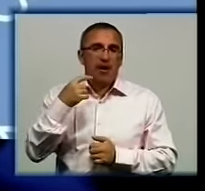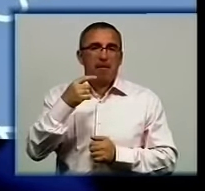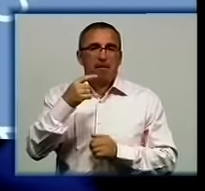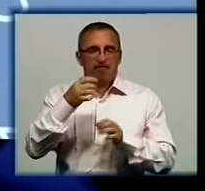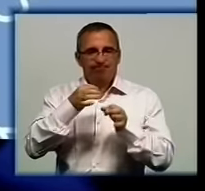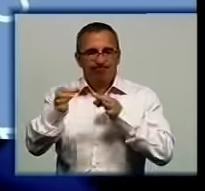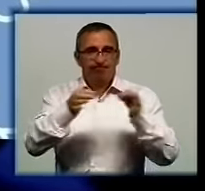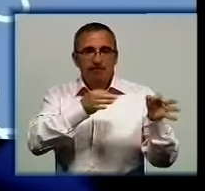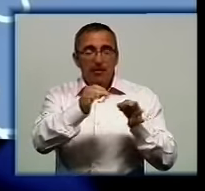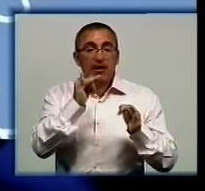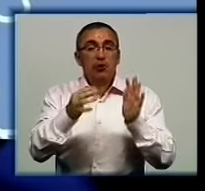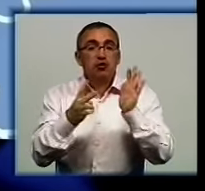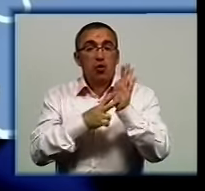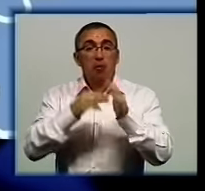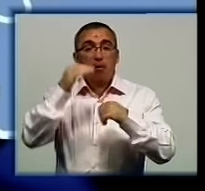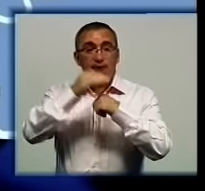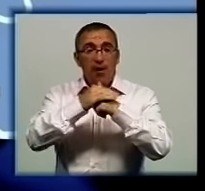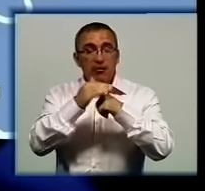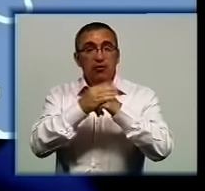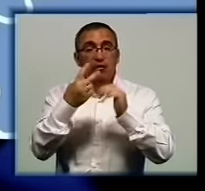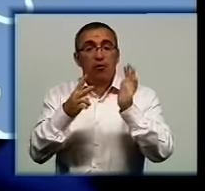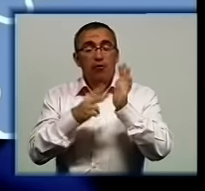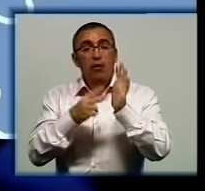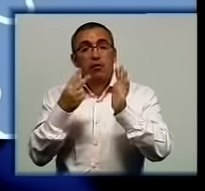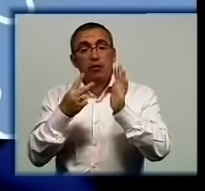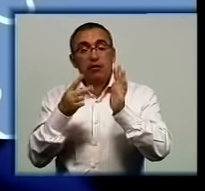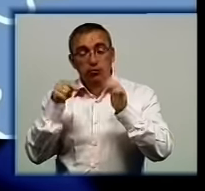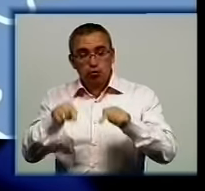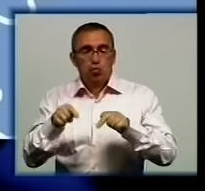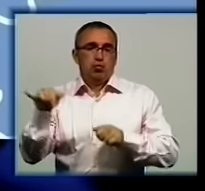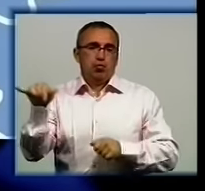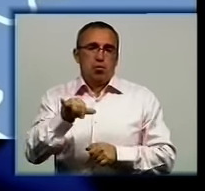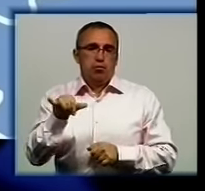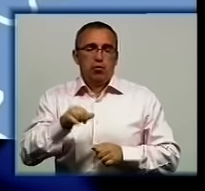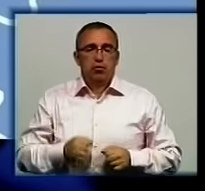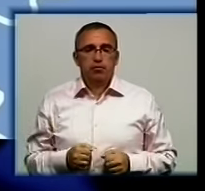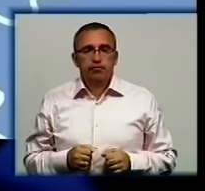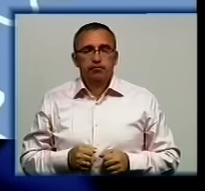Молодіжне із 7-ї вечора 27 травня до 8-ї вечора цієї суботи.